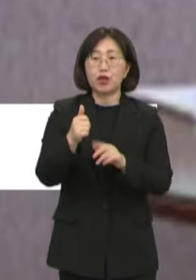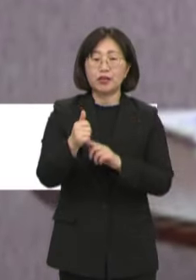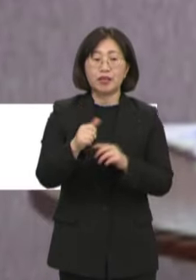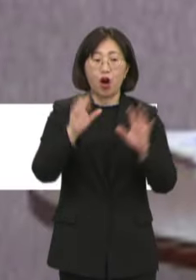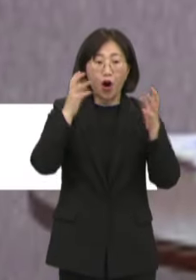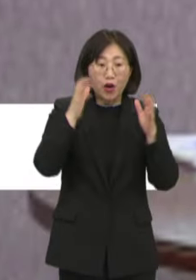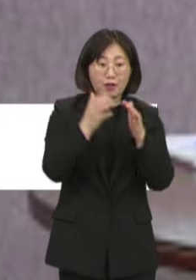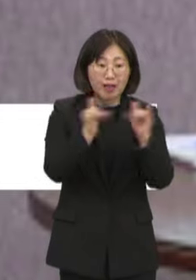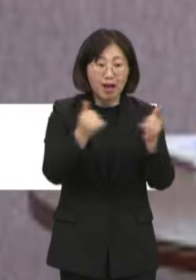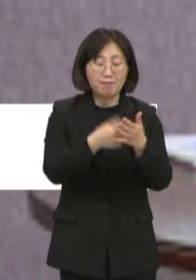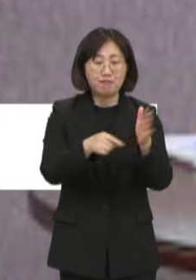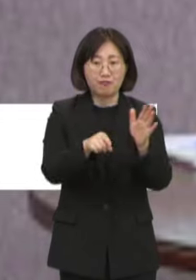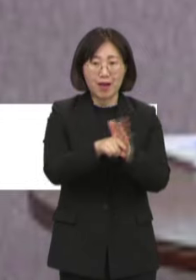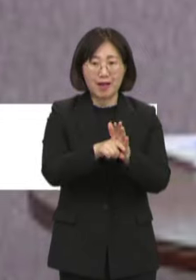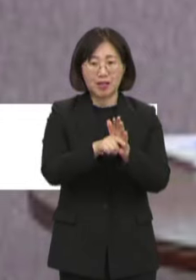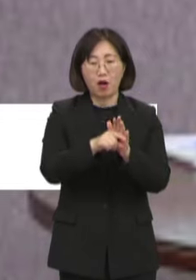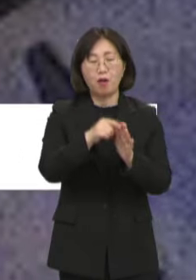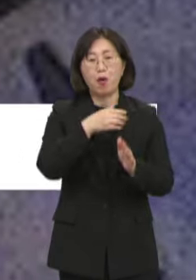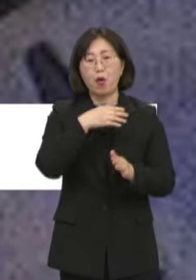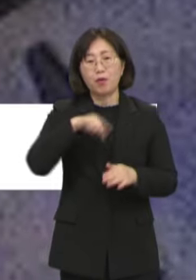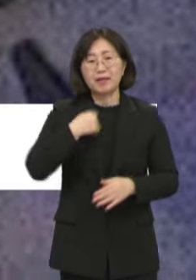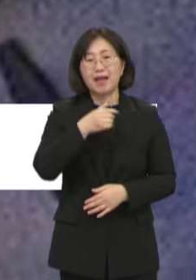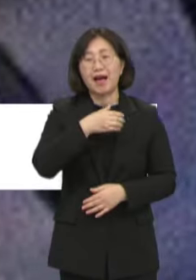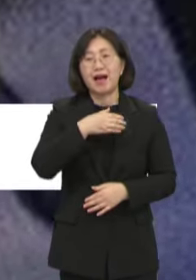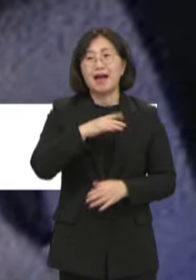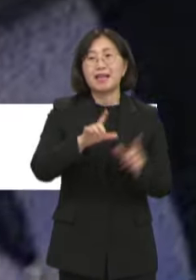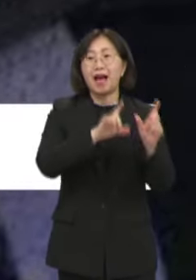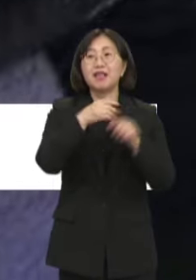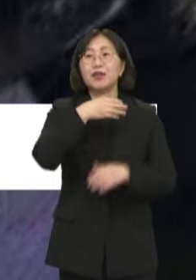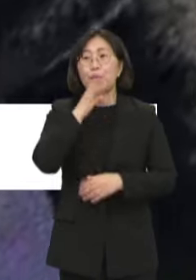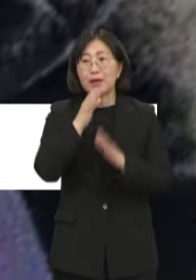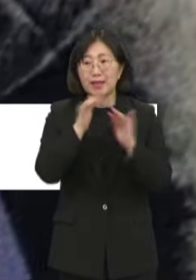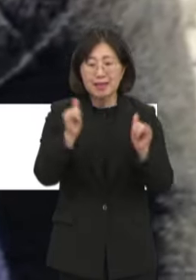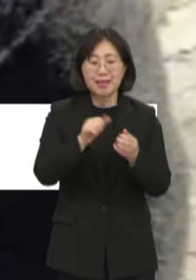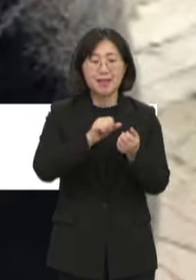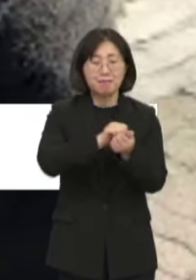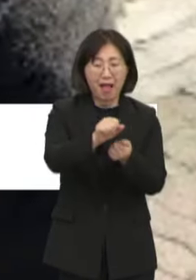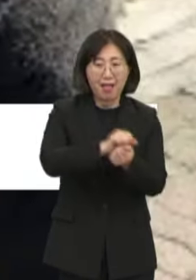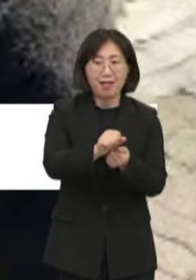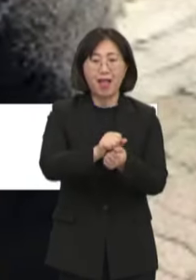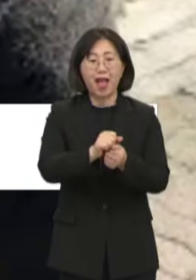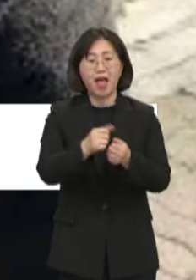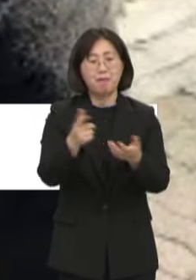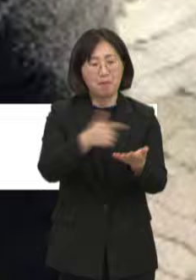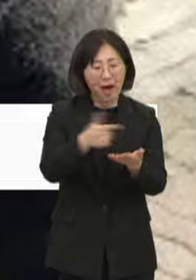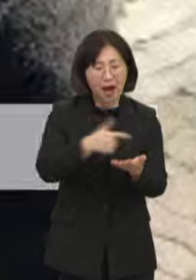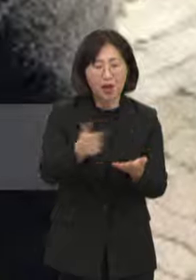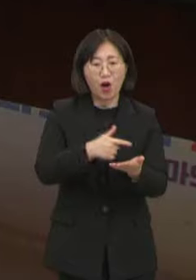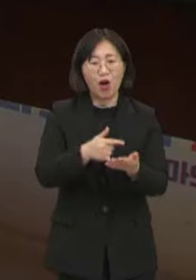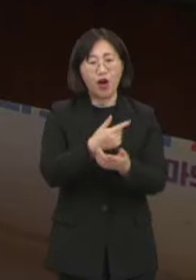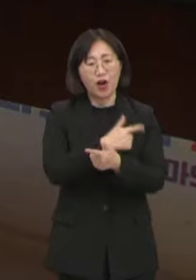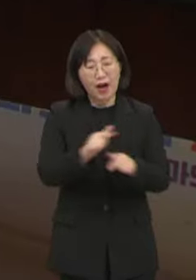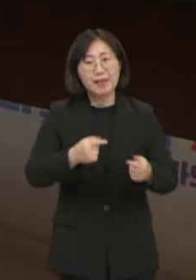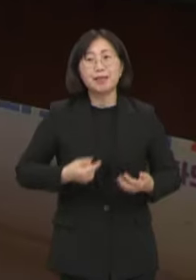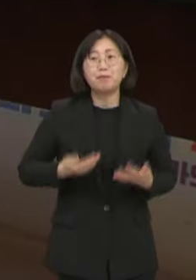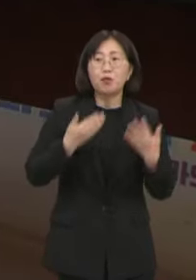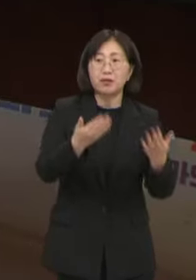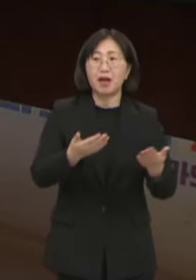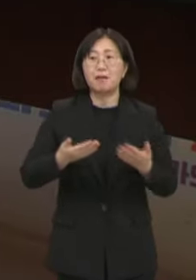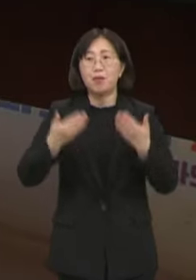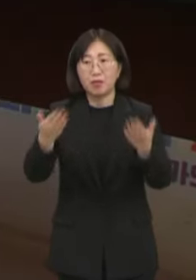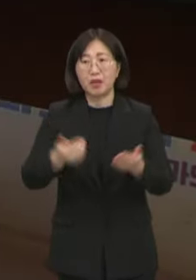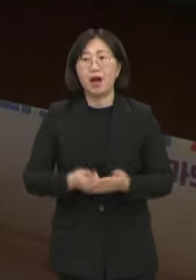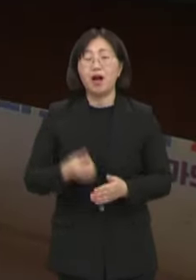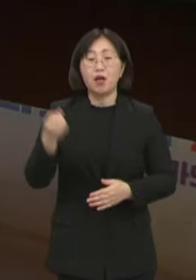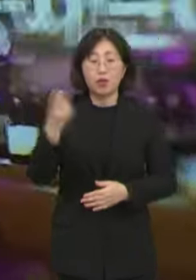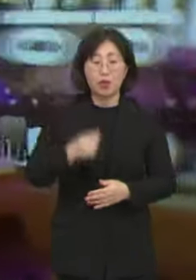찾아 독거노인 음식 배달부터 빨래, 집안 청소와 방역까지 꾸준히 봉사를 이어오고 있습니다. 이에 그치지